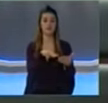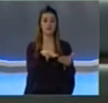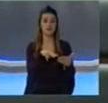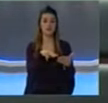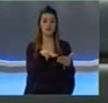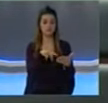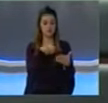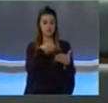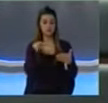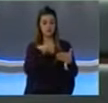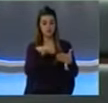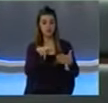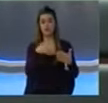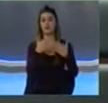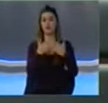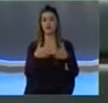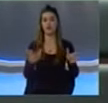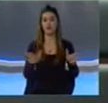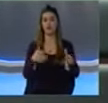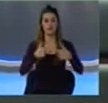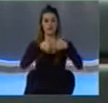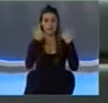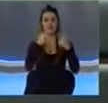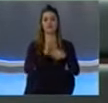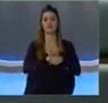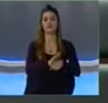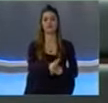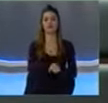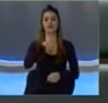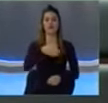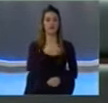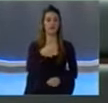Në mënyrë të hapur, diskriminohet komuniteti.